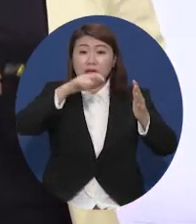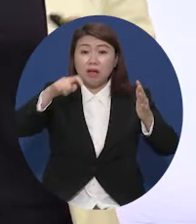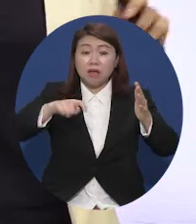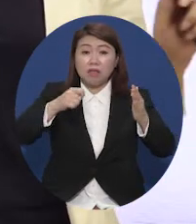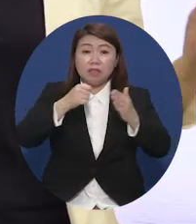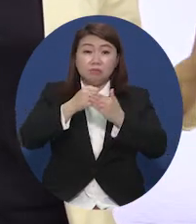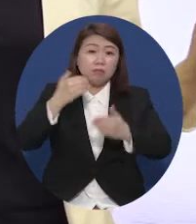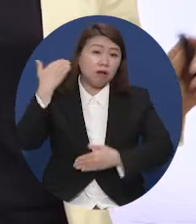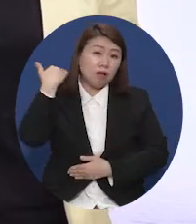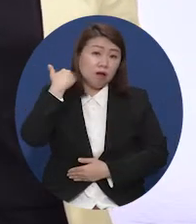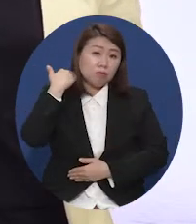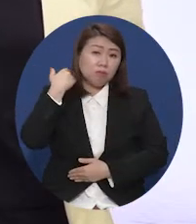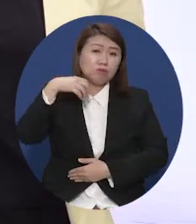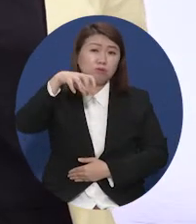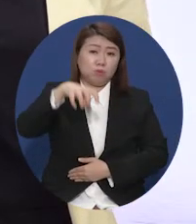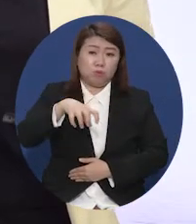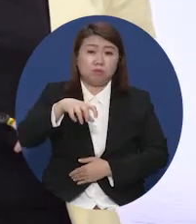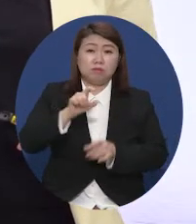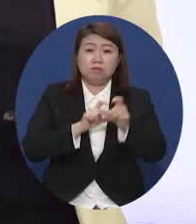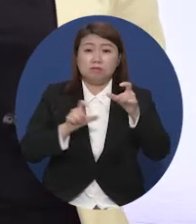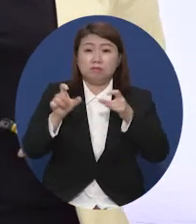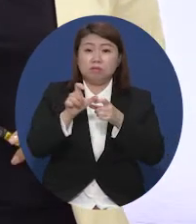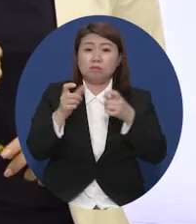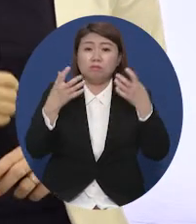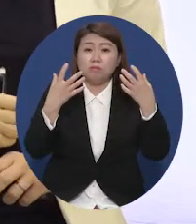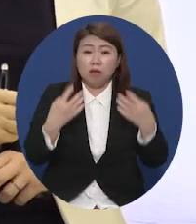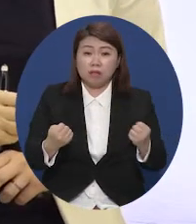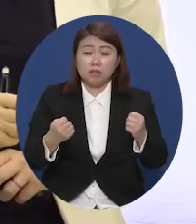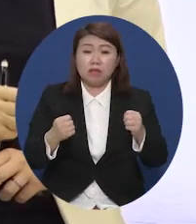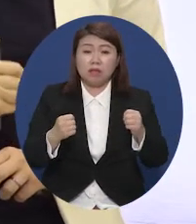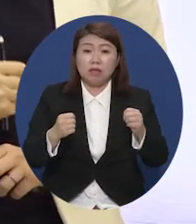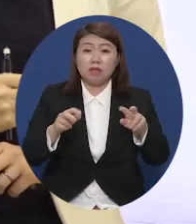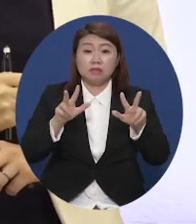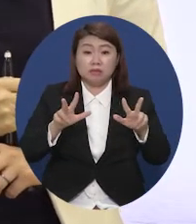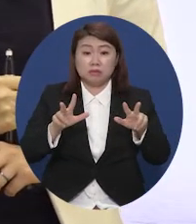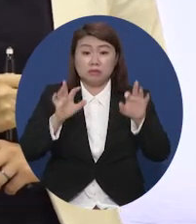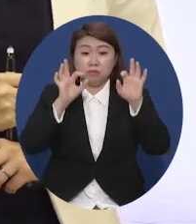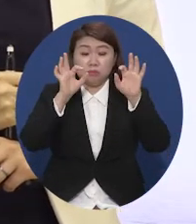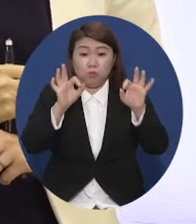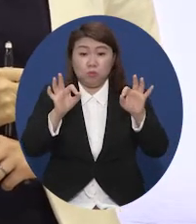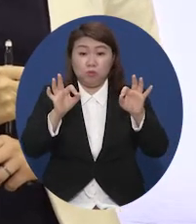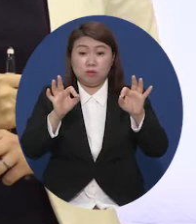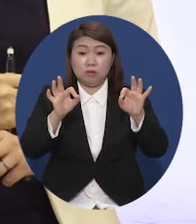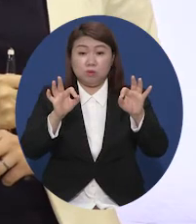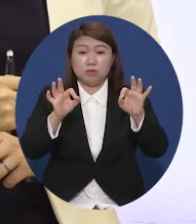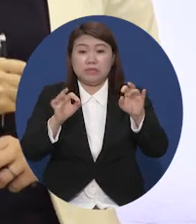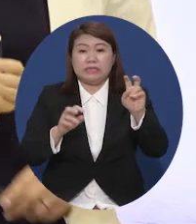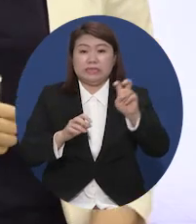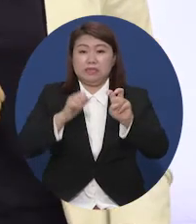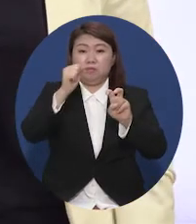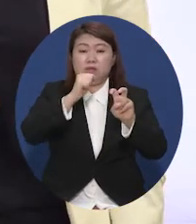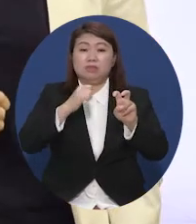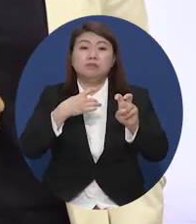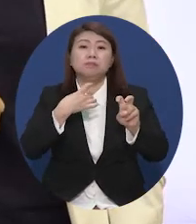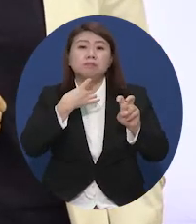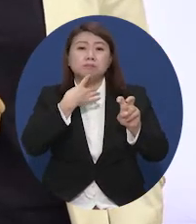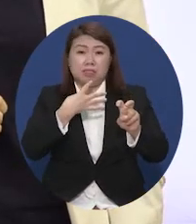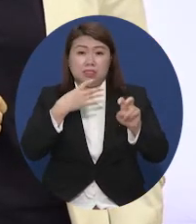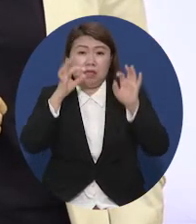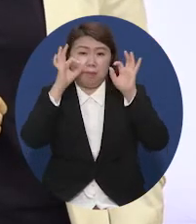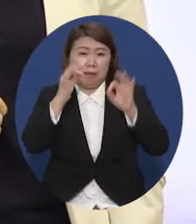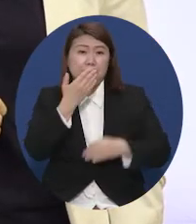있다 보니까 보이지 않는 면적이 더 크다고 합니다 우리가 현재 볼 수 있는 띠깔은 전체 면적의 20